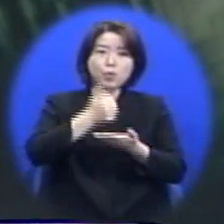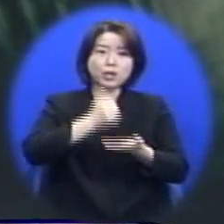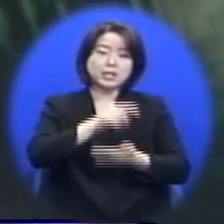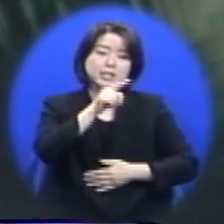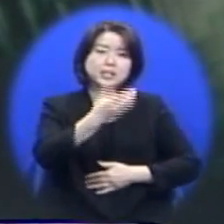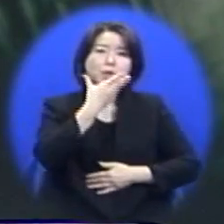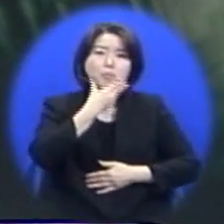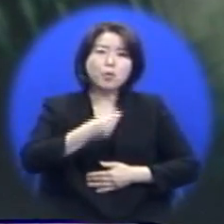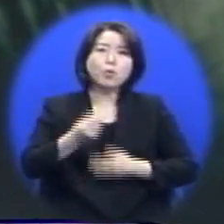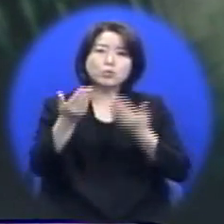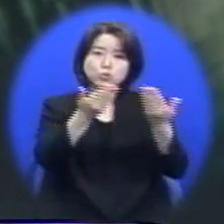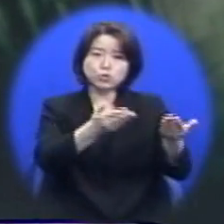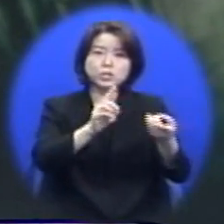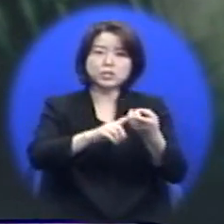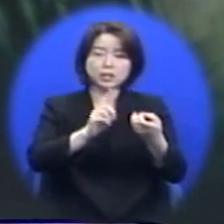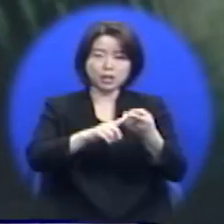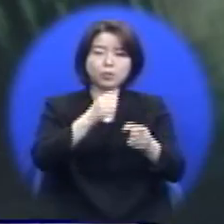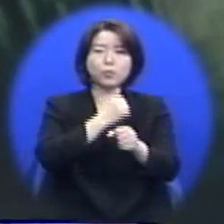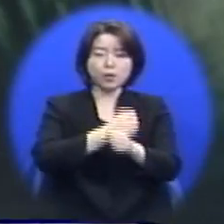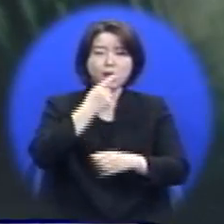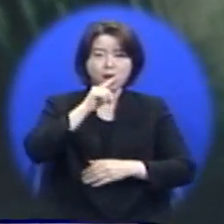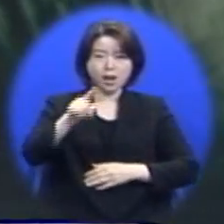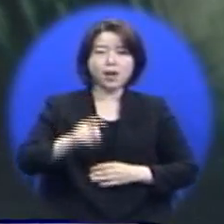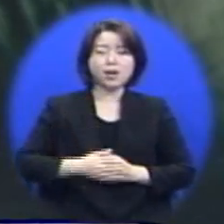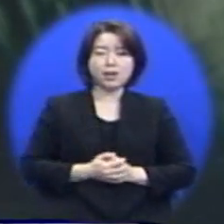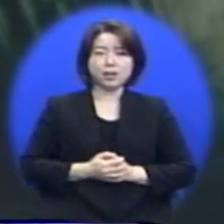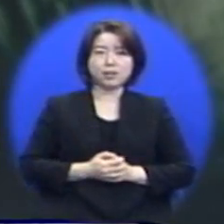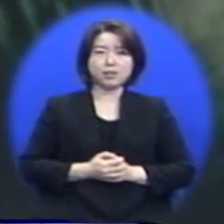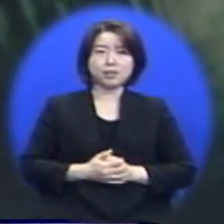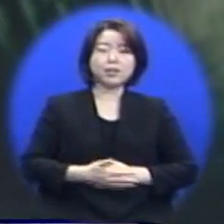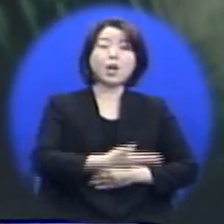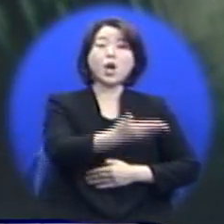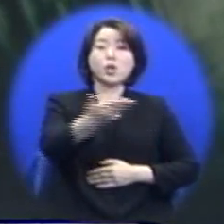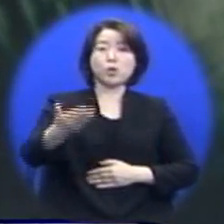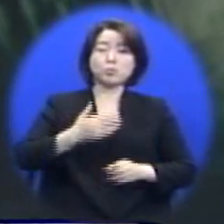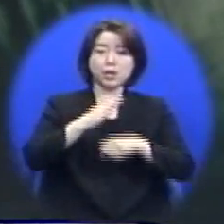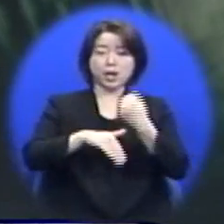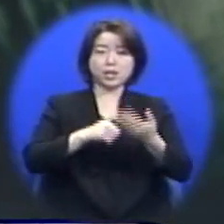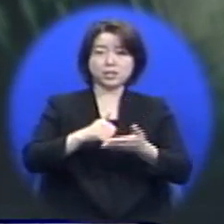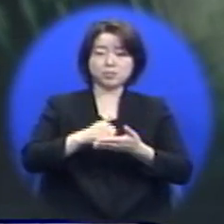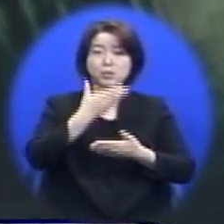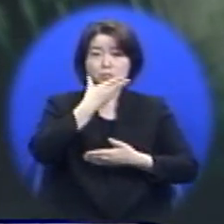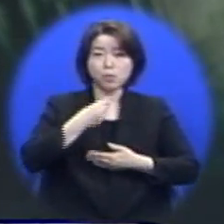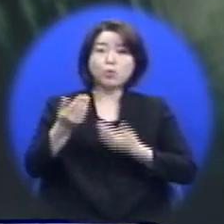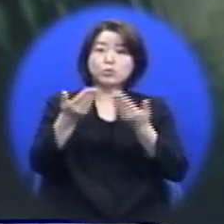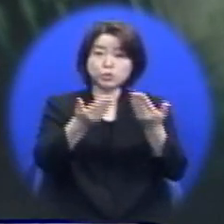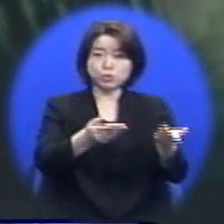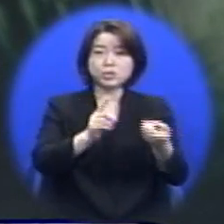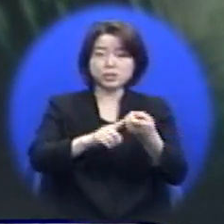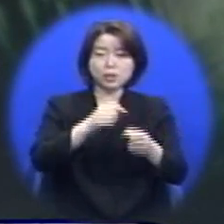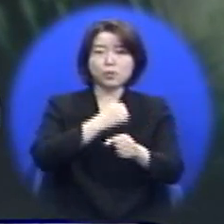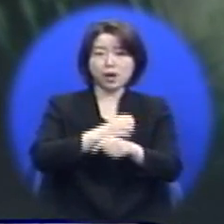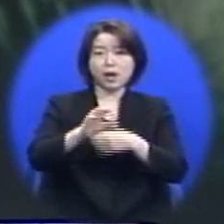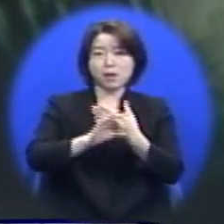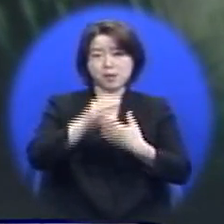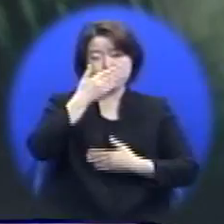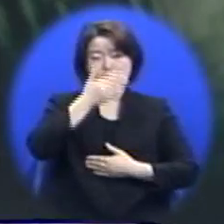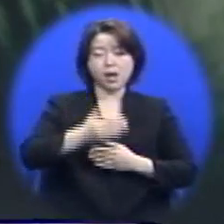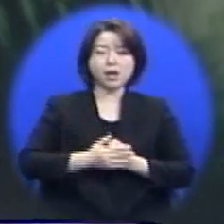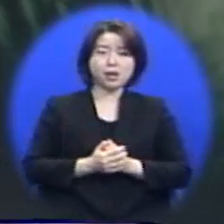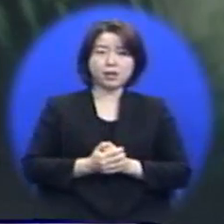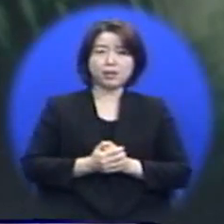대로 하라 하셨습니다. 여러분에게 하나님이 복을 주신 대로 하면 돼요. 그러면